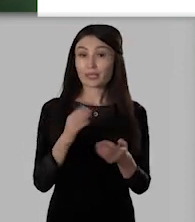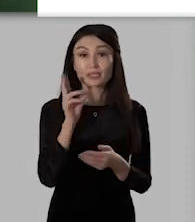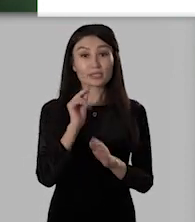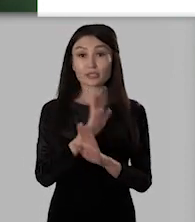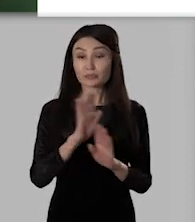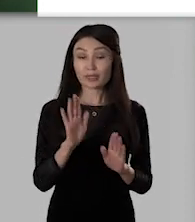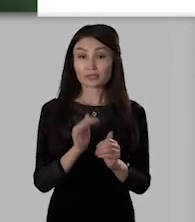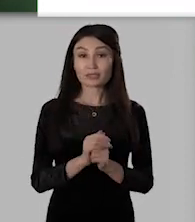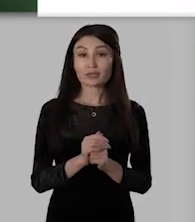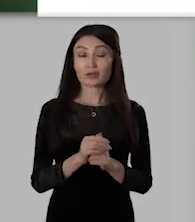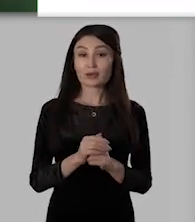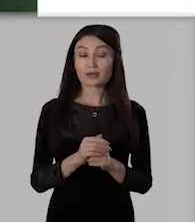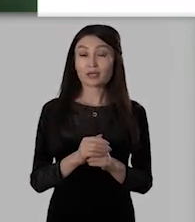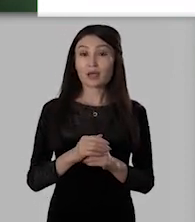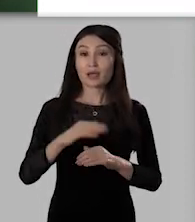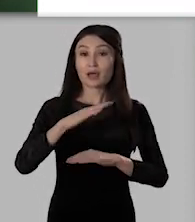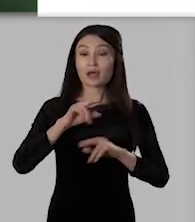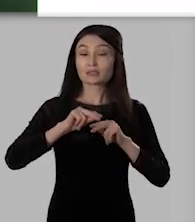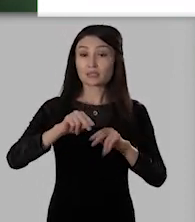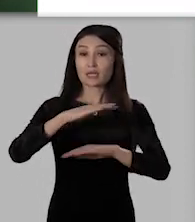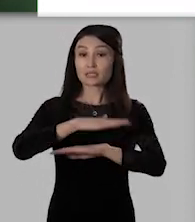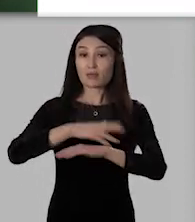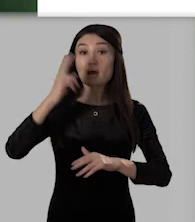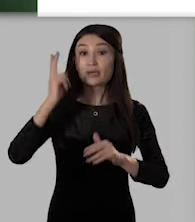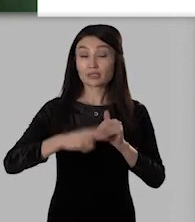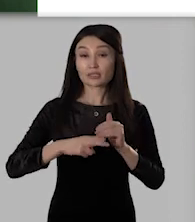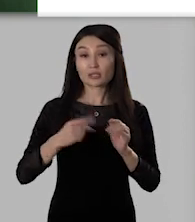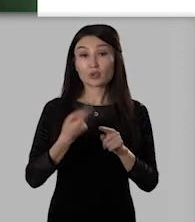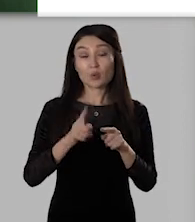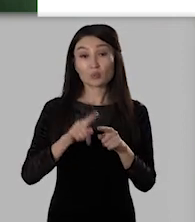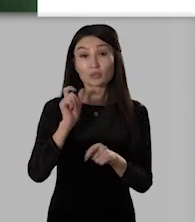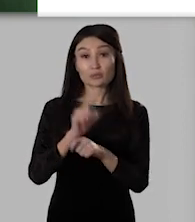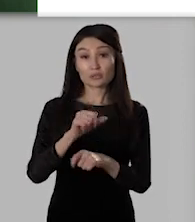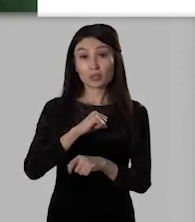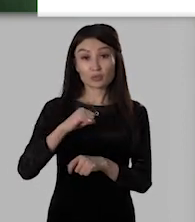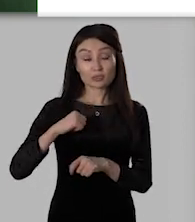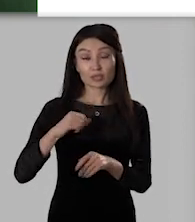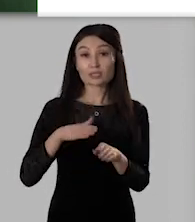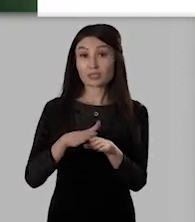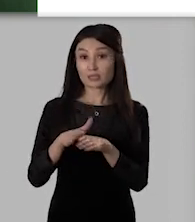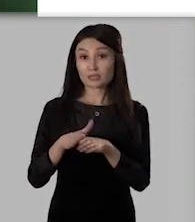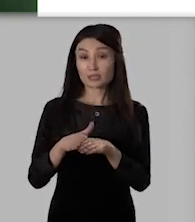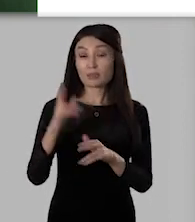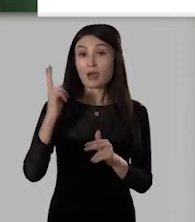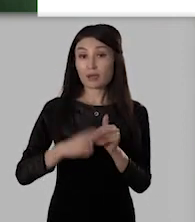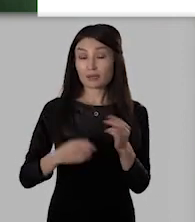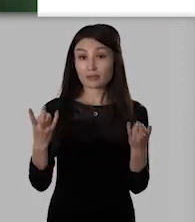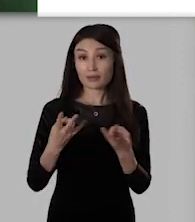жетишпей калсаңар, теле сабак аяктагандан кийин бул тапшырманы өз алдыңарча аткарып